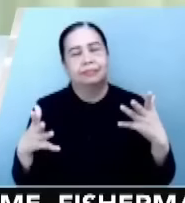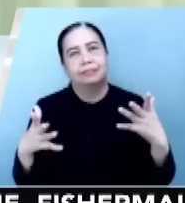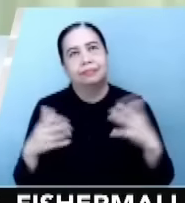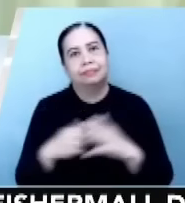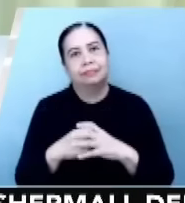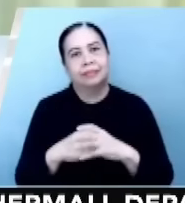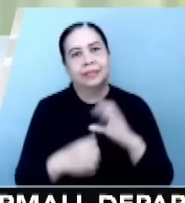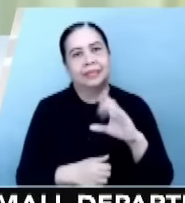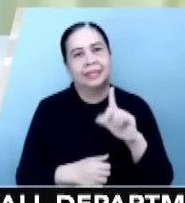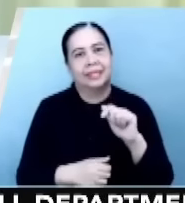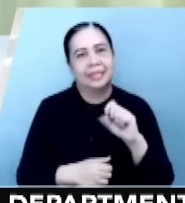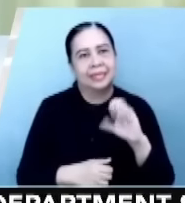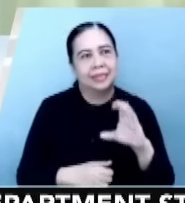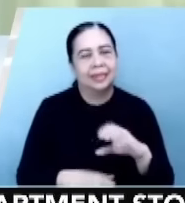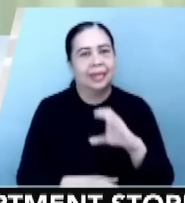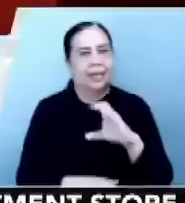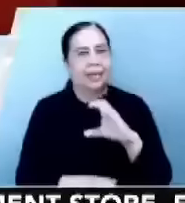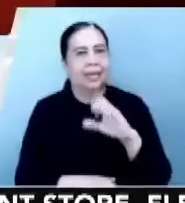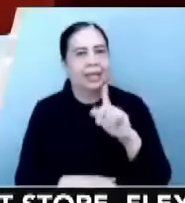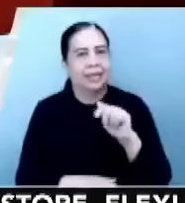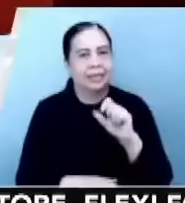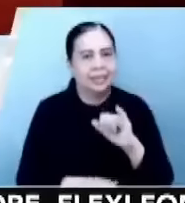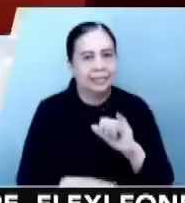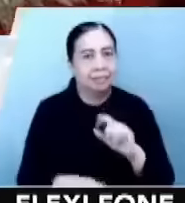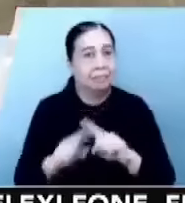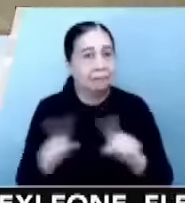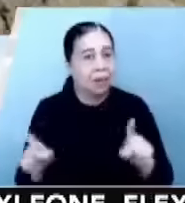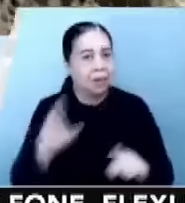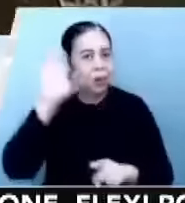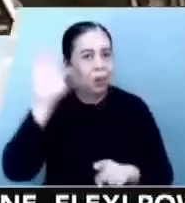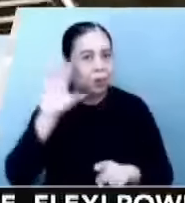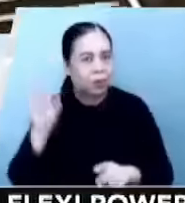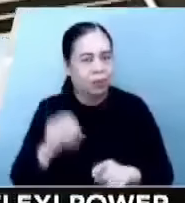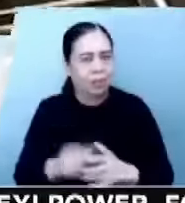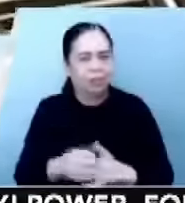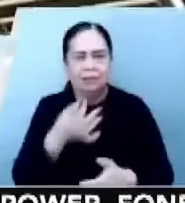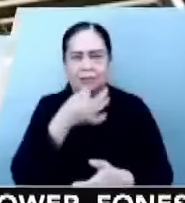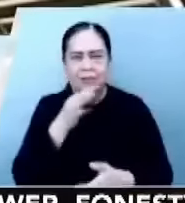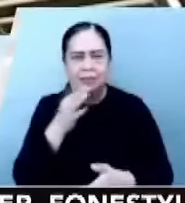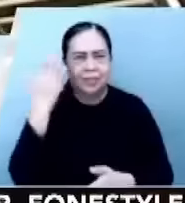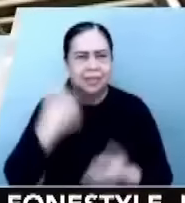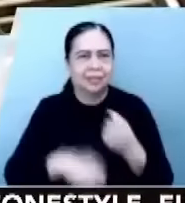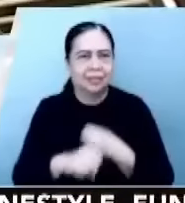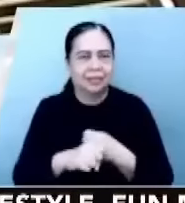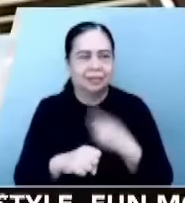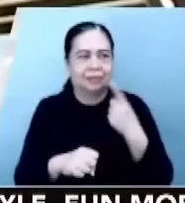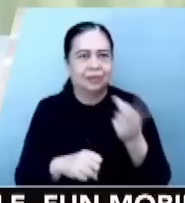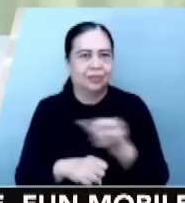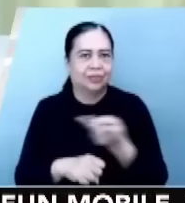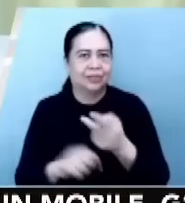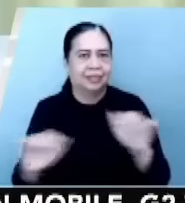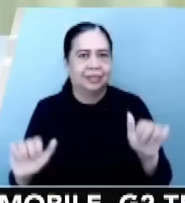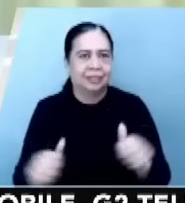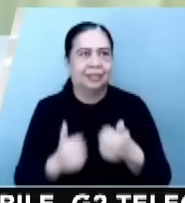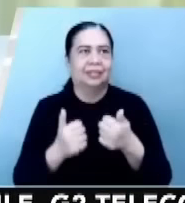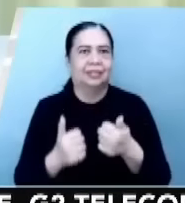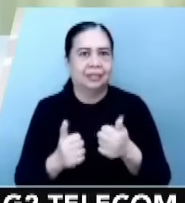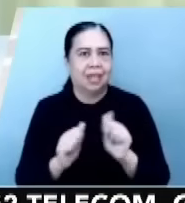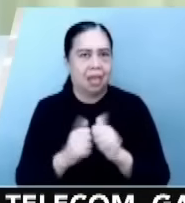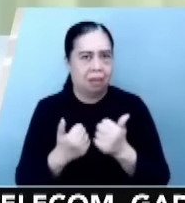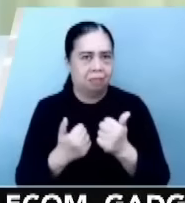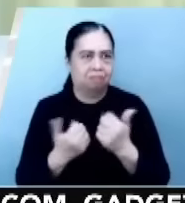classic, classy, but unique. Yung favorite ko kasi yung last year eh. So parang challenge na rin for them kung paano nila